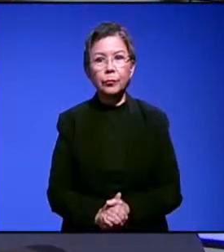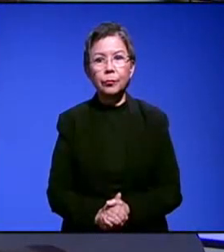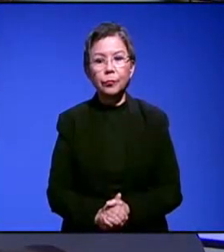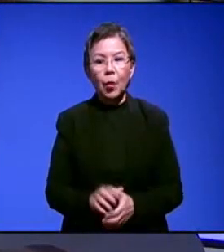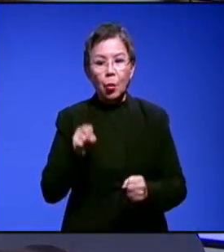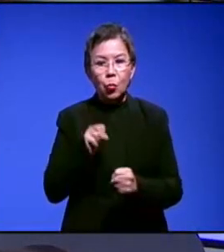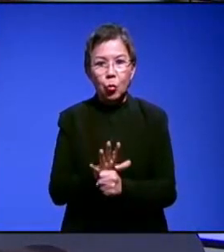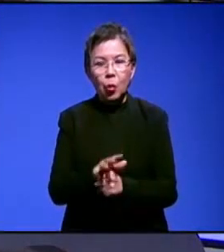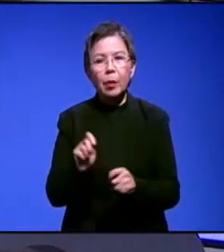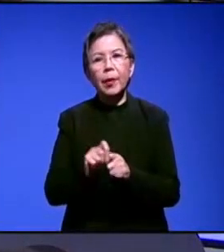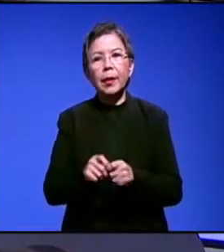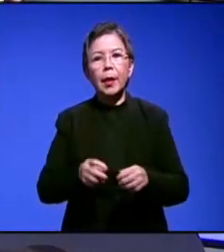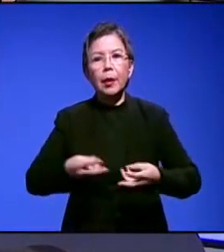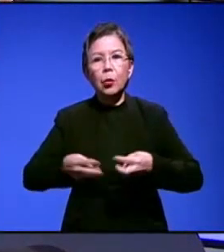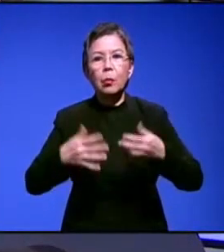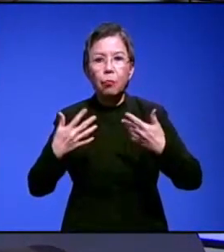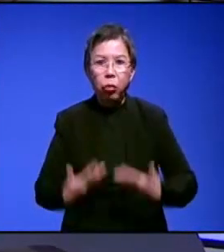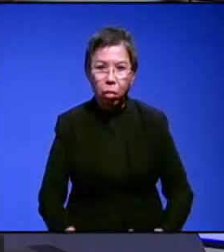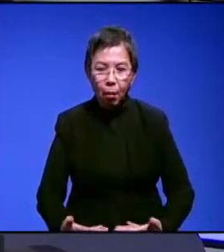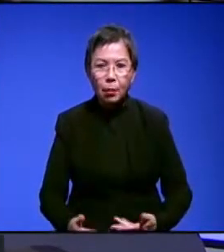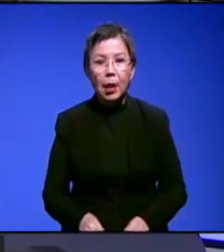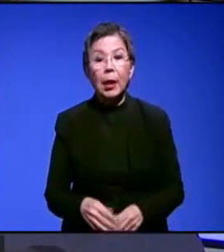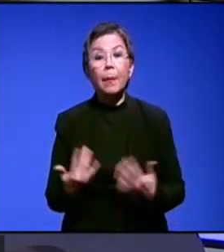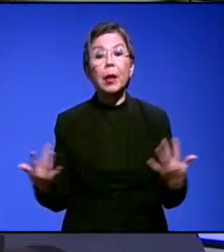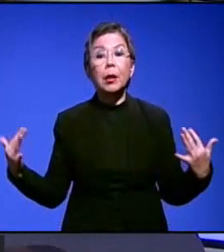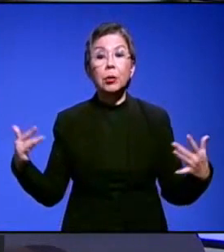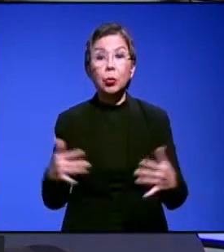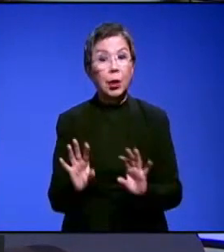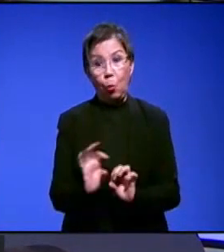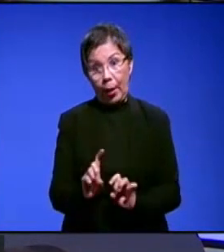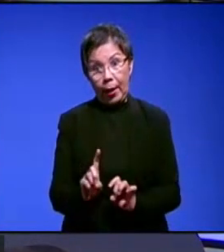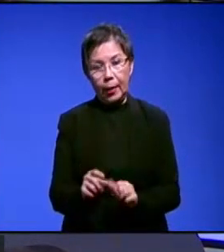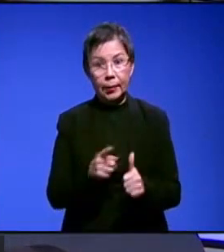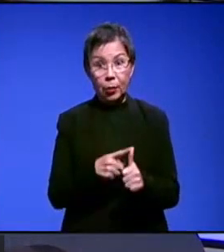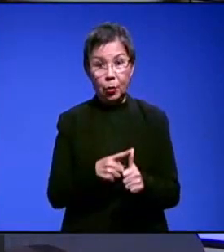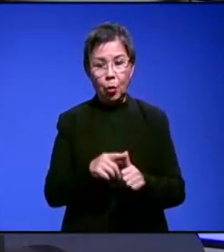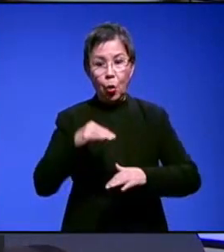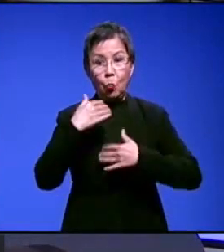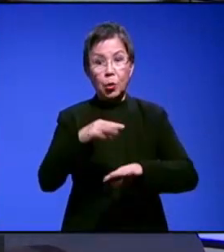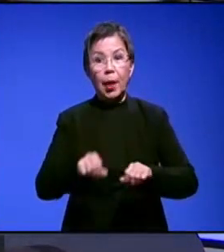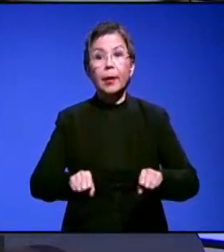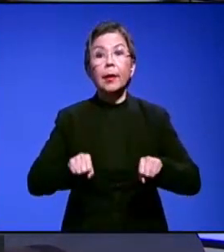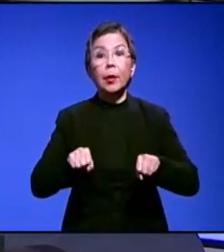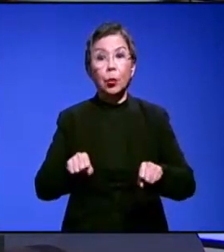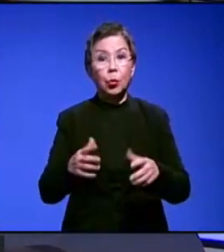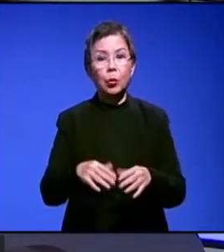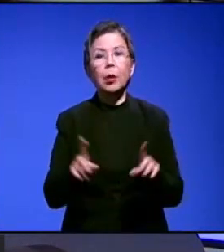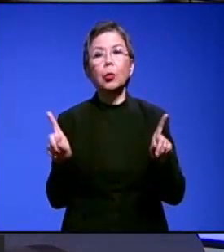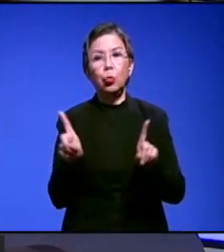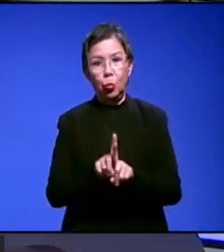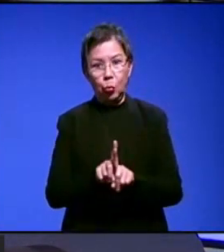Pandemi melumpuhkan perekonomian karena keramaian kini dilarang sementara waktu. Pusat perbelanjaan dan pertokoan pun terpaksa